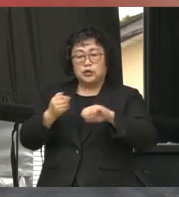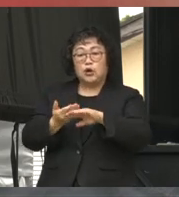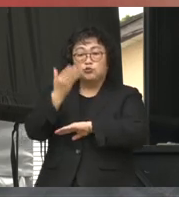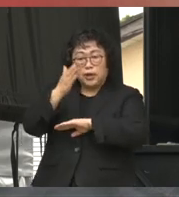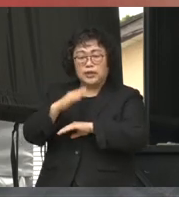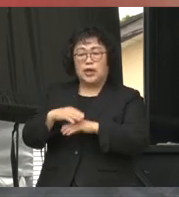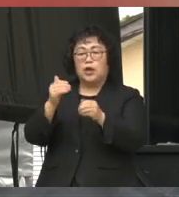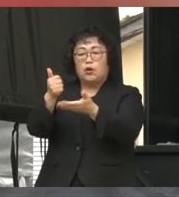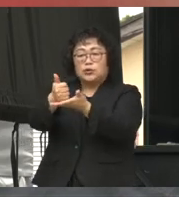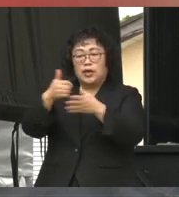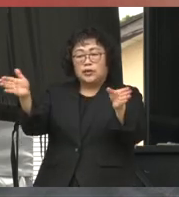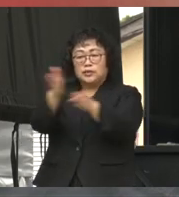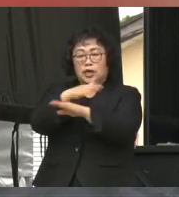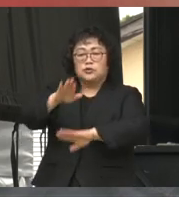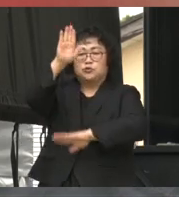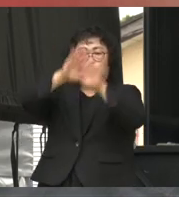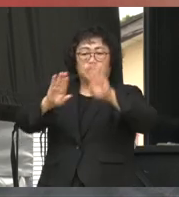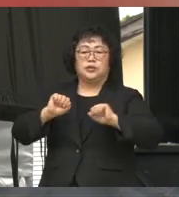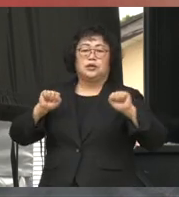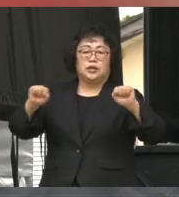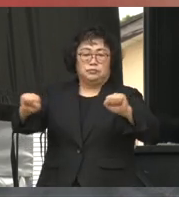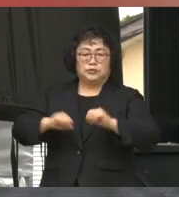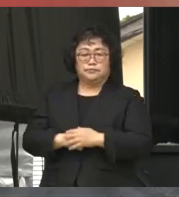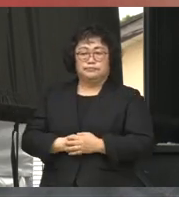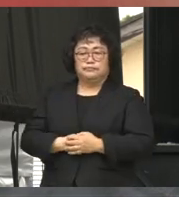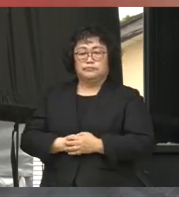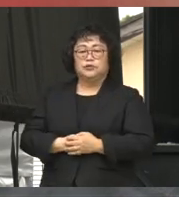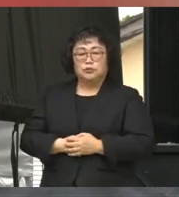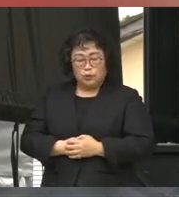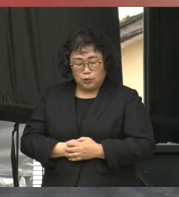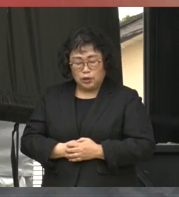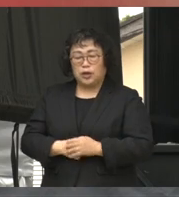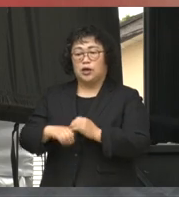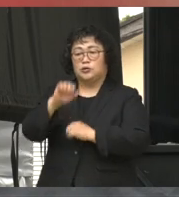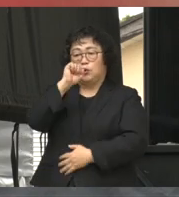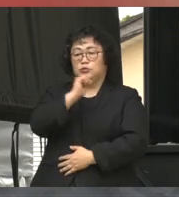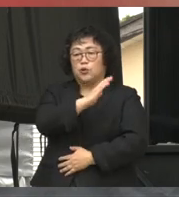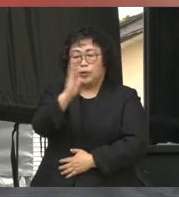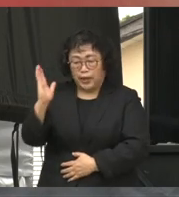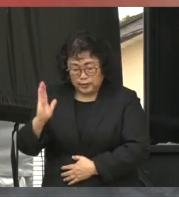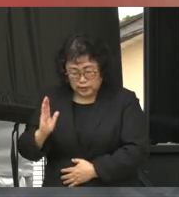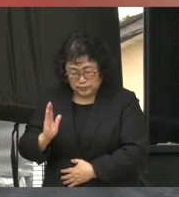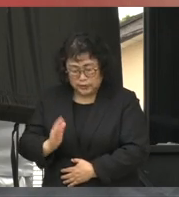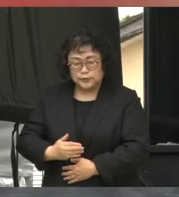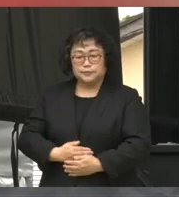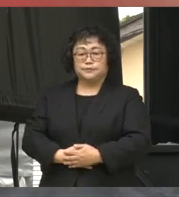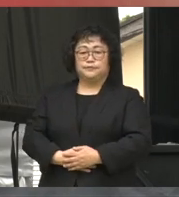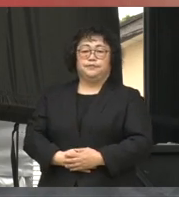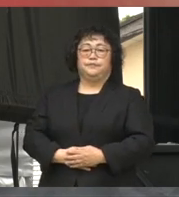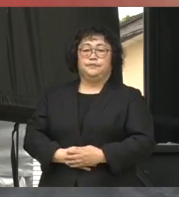無観客で実施させていただきます。どうぞよろしくお願いいたします。